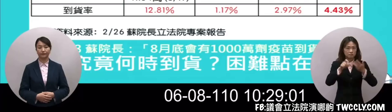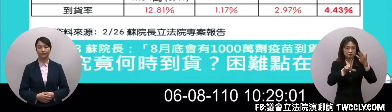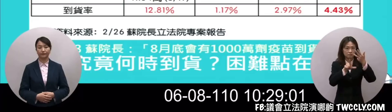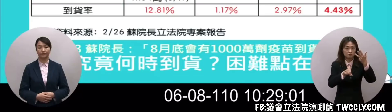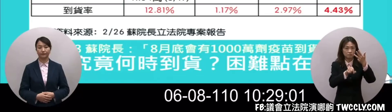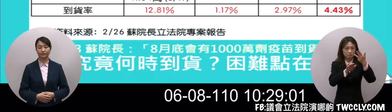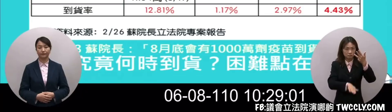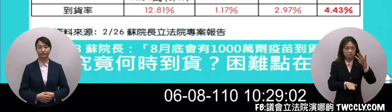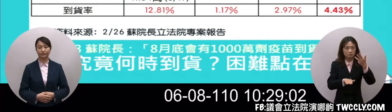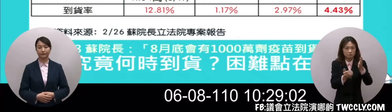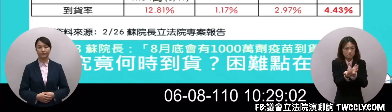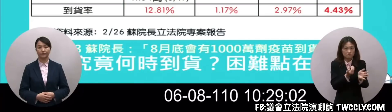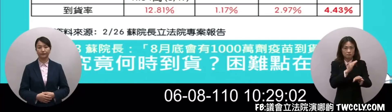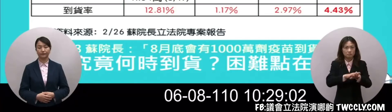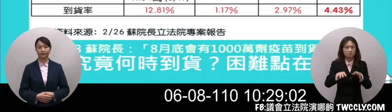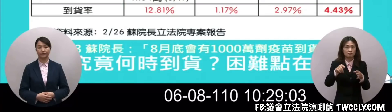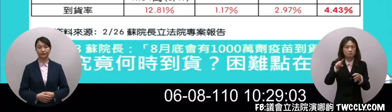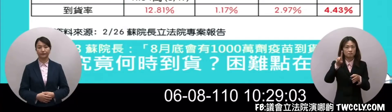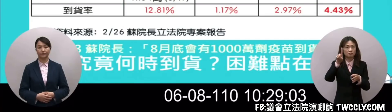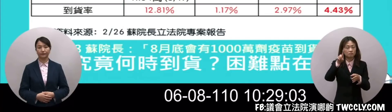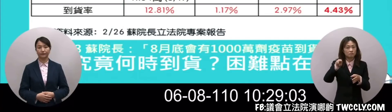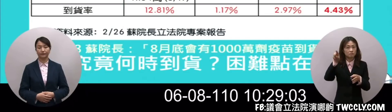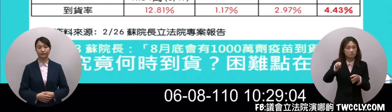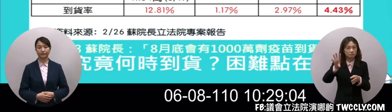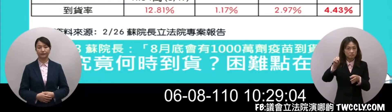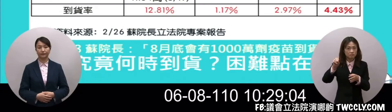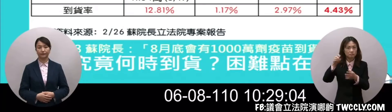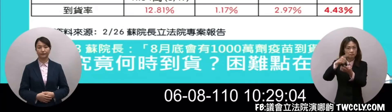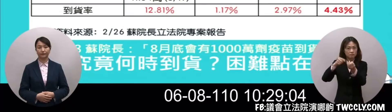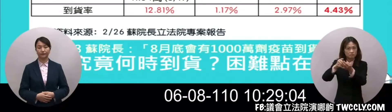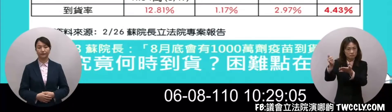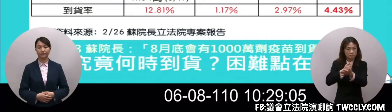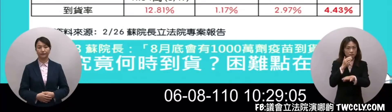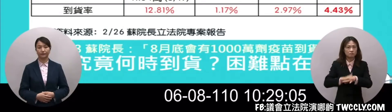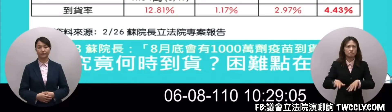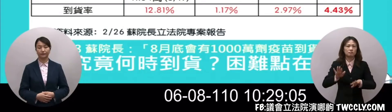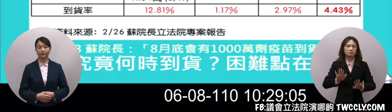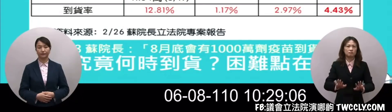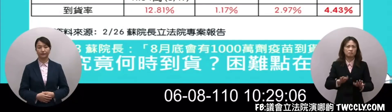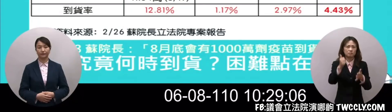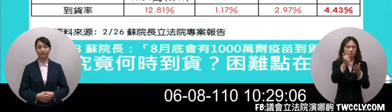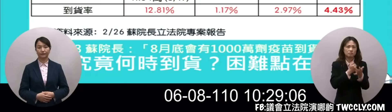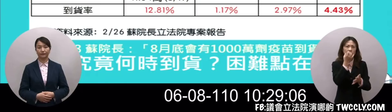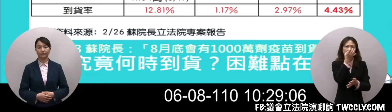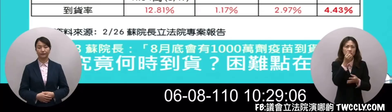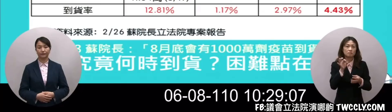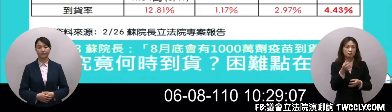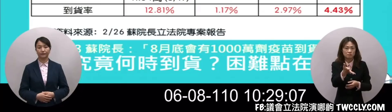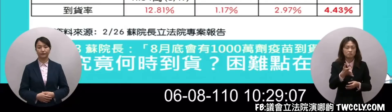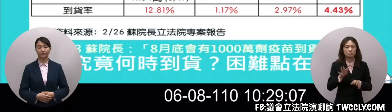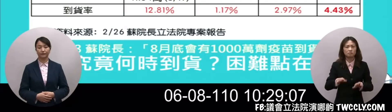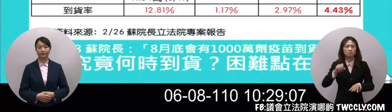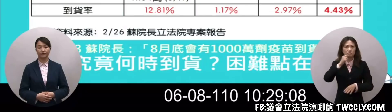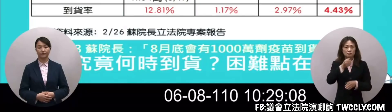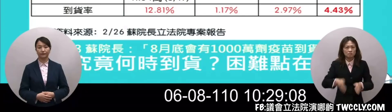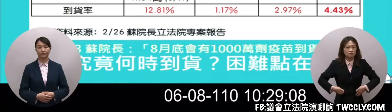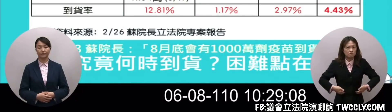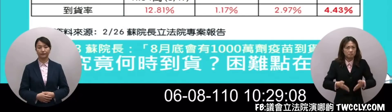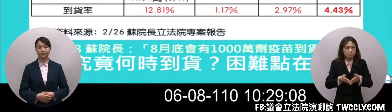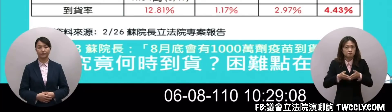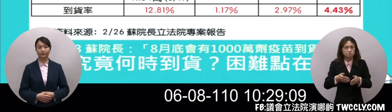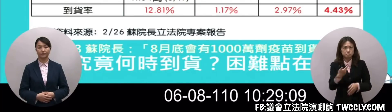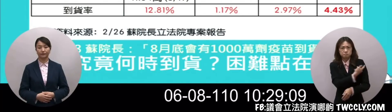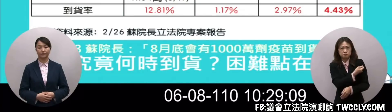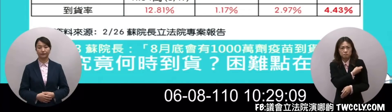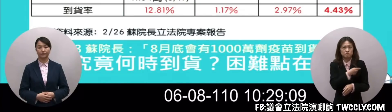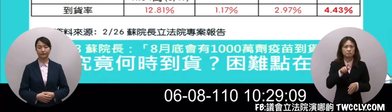来1000万剂。请教一下，到货到底困难点在哪里？为什么在我们台湾现在最需要疫苗施打率、覆盖率尽